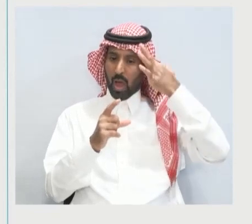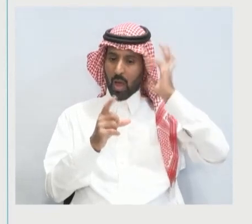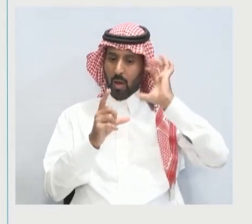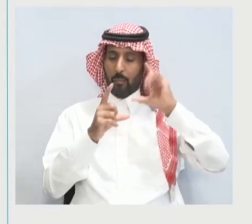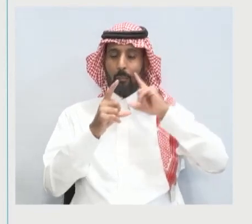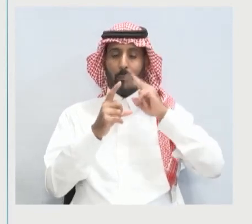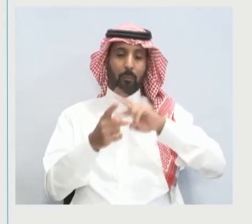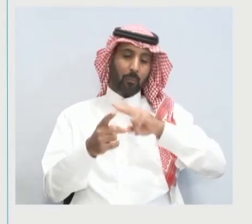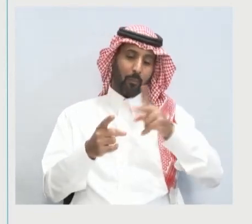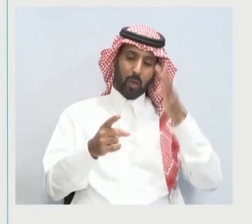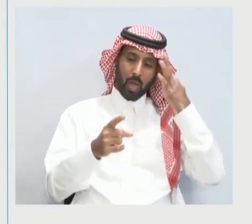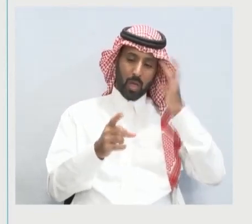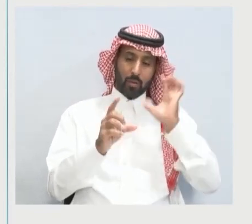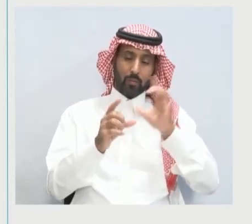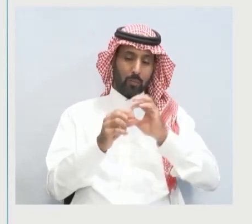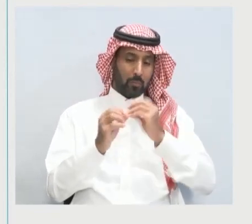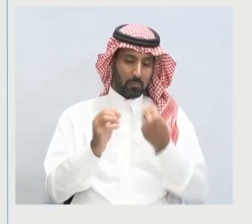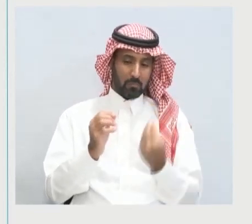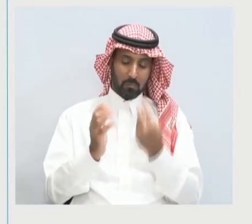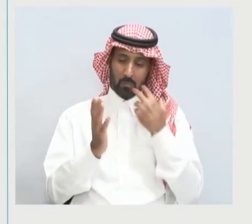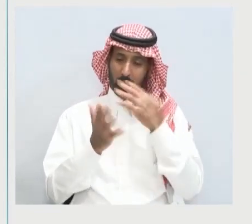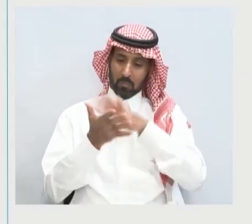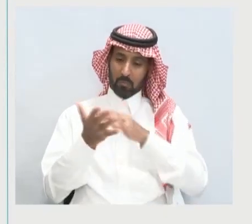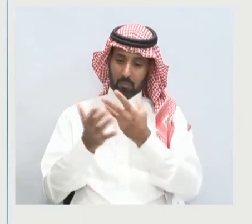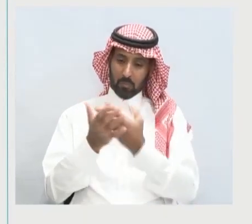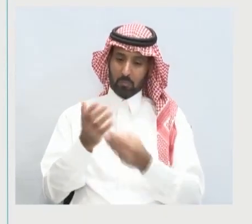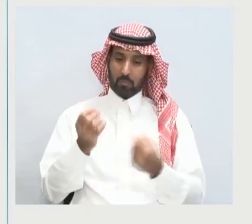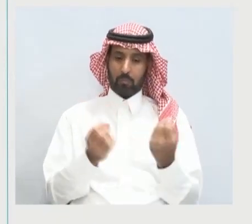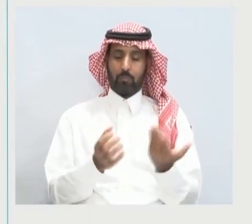الخيارات الاخرى لتحسين جدولك للافضل